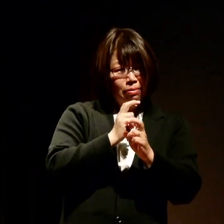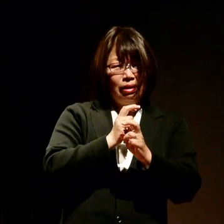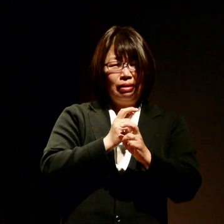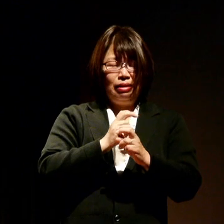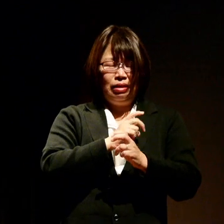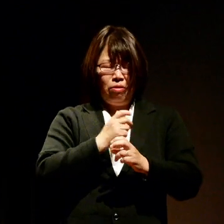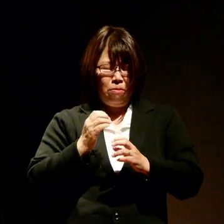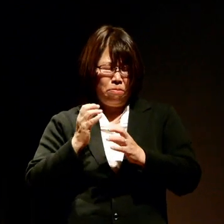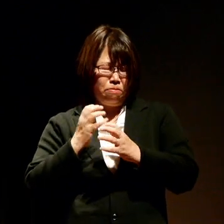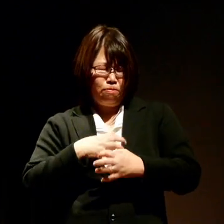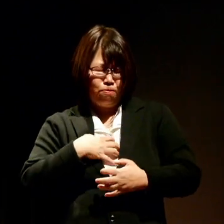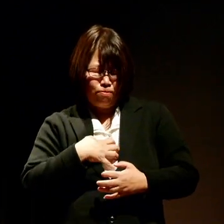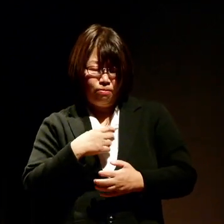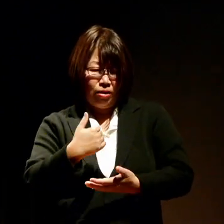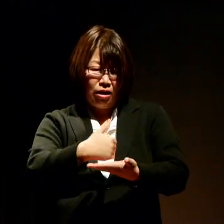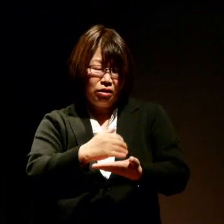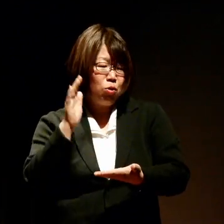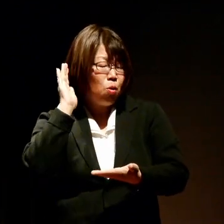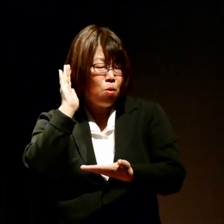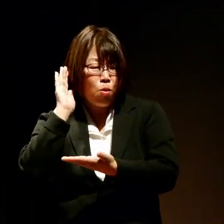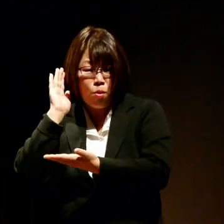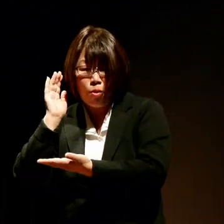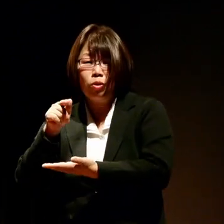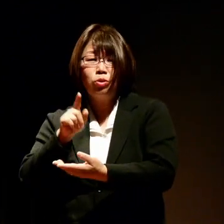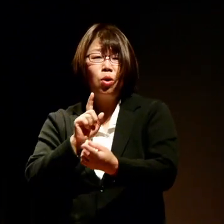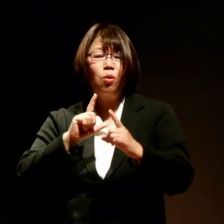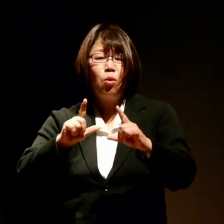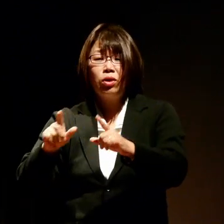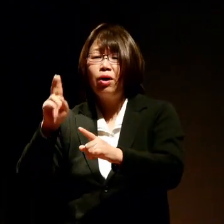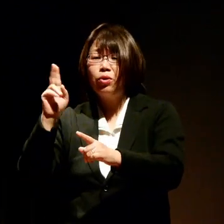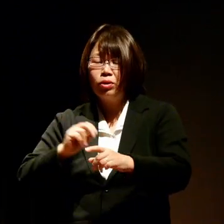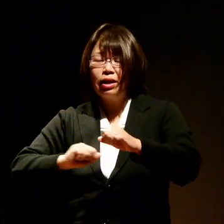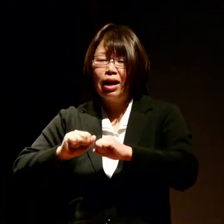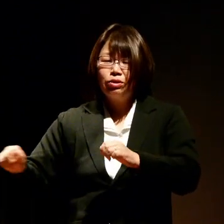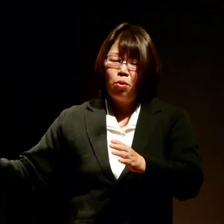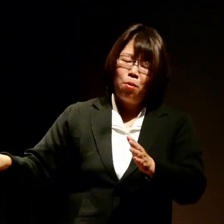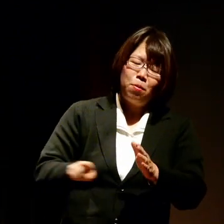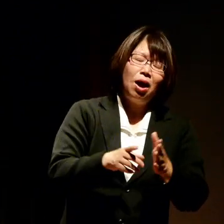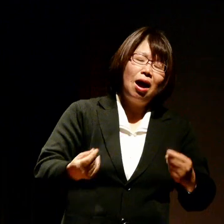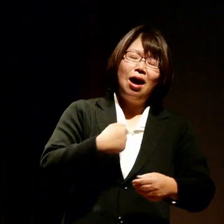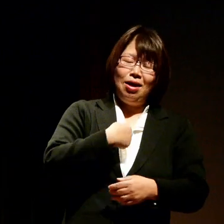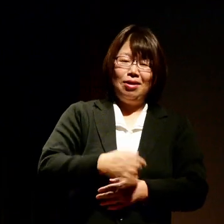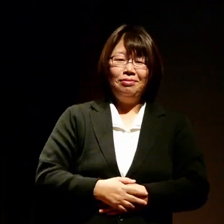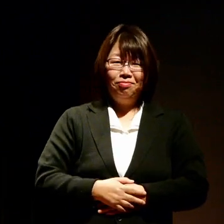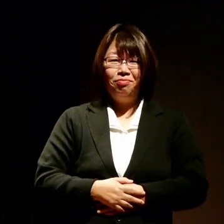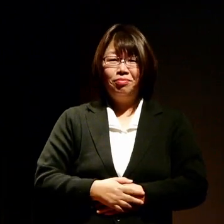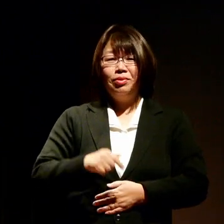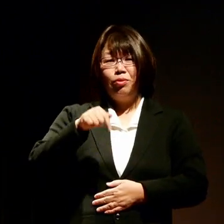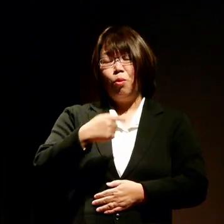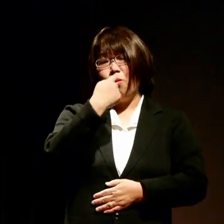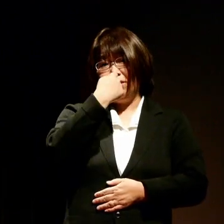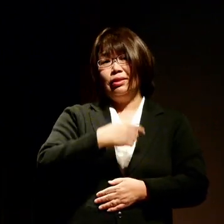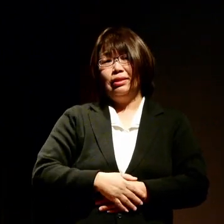を話を聞いてそれに応えるように活動していました。ここで私